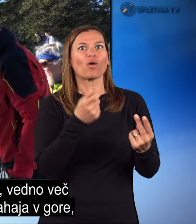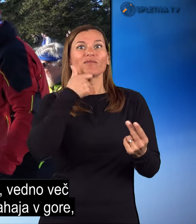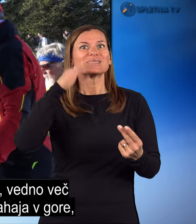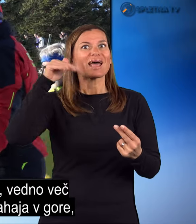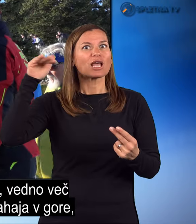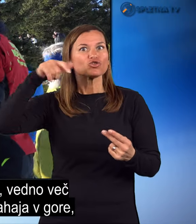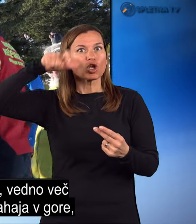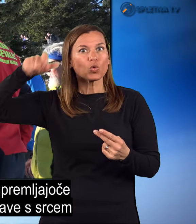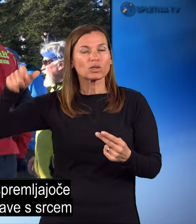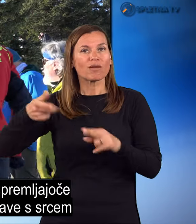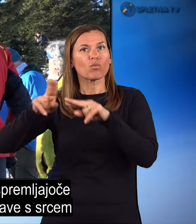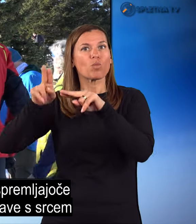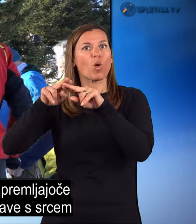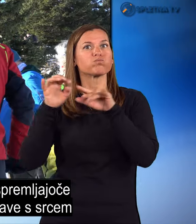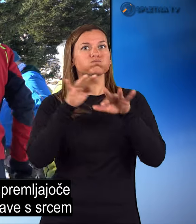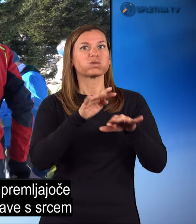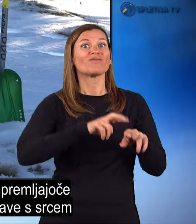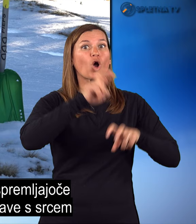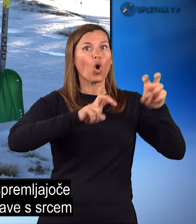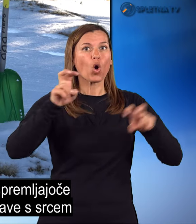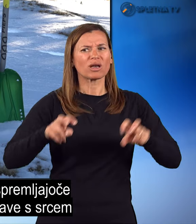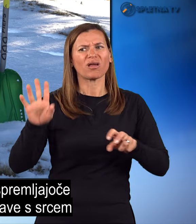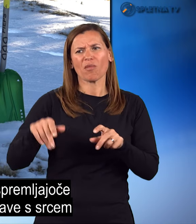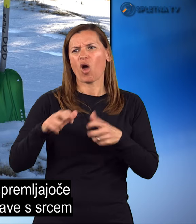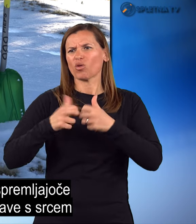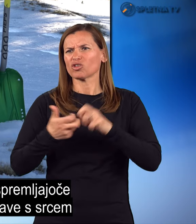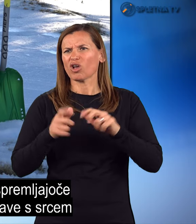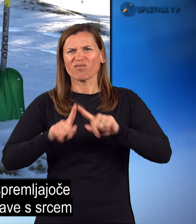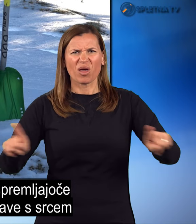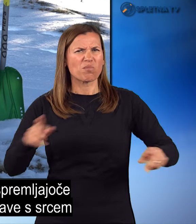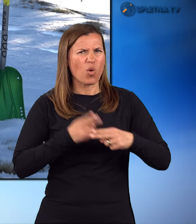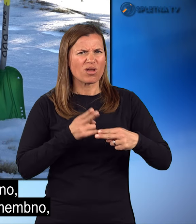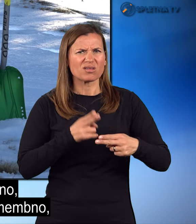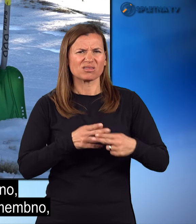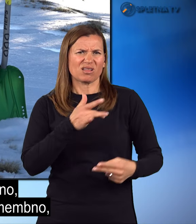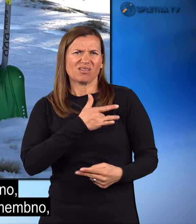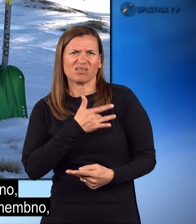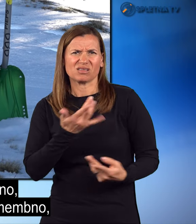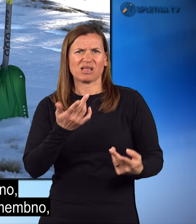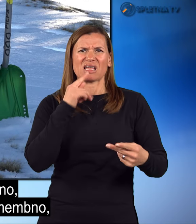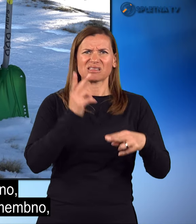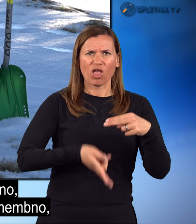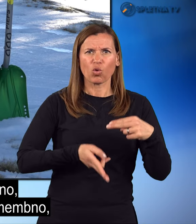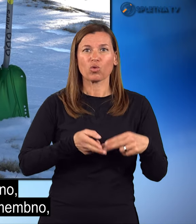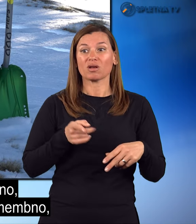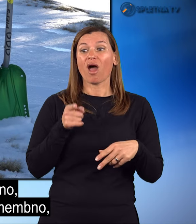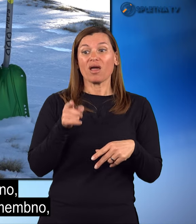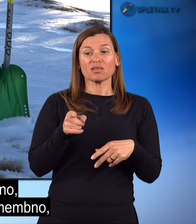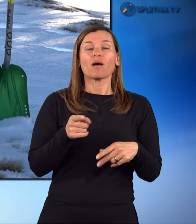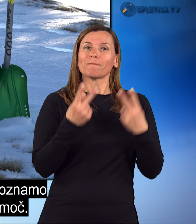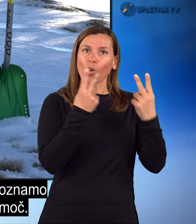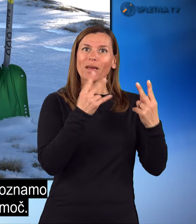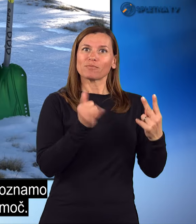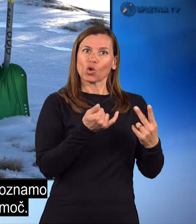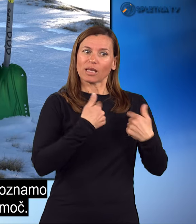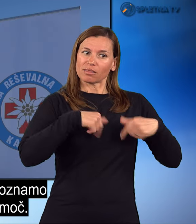tudi zahaja v gore, ki imajo neke spremljajoče bolezni, bodi se težave s srcem, sladkorno. In seveda za te ljudje je pomembno